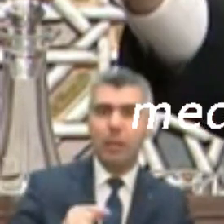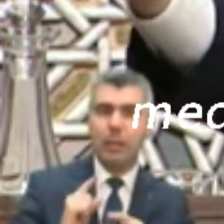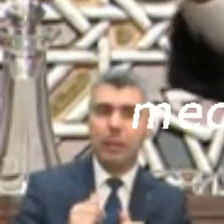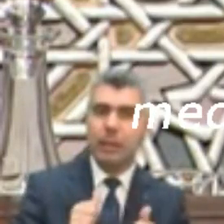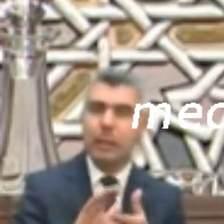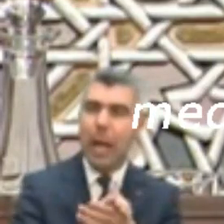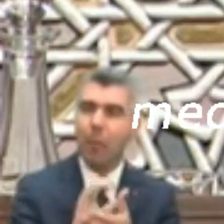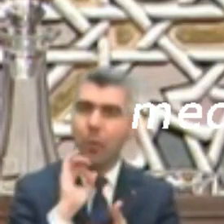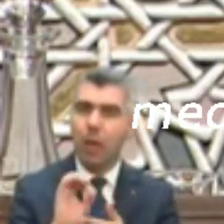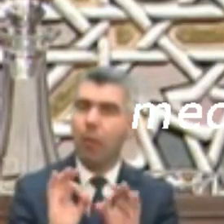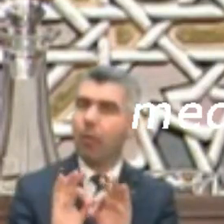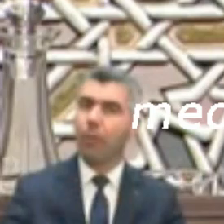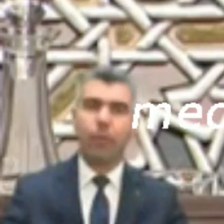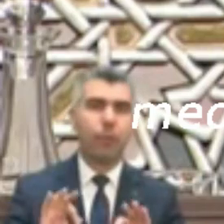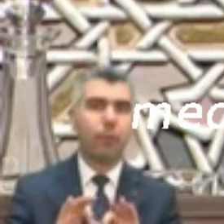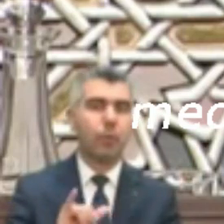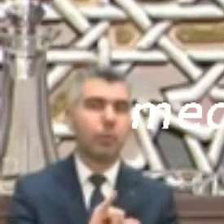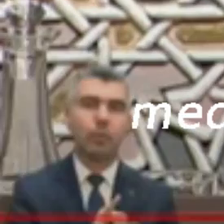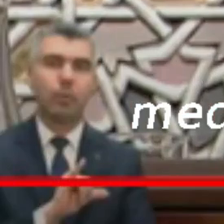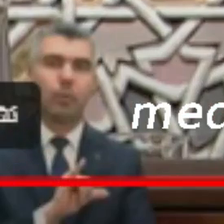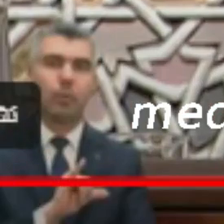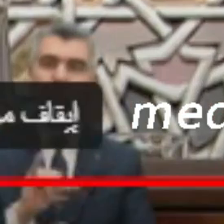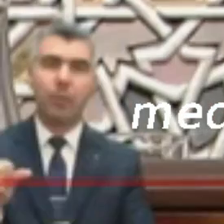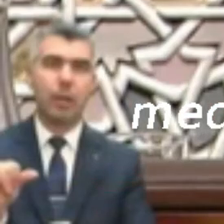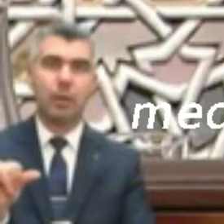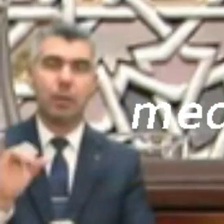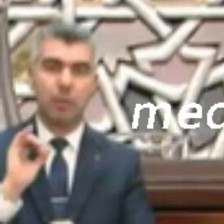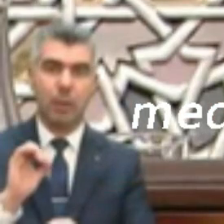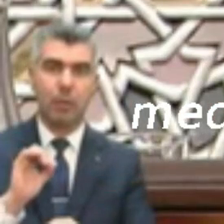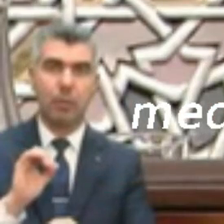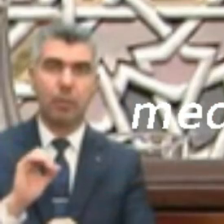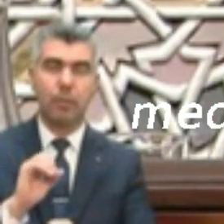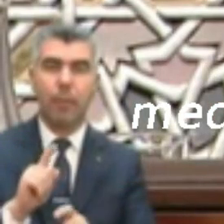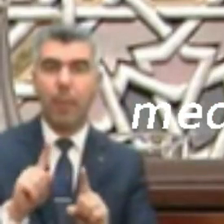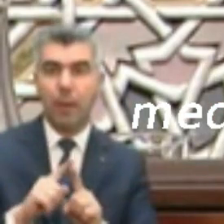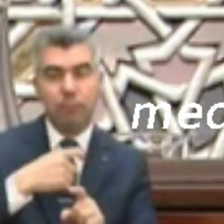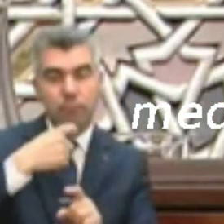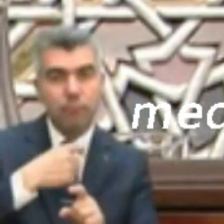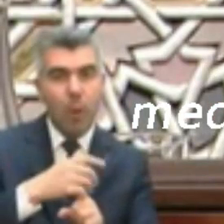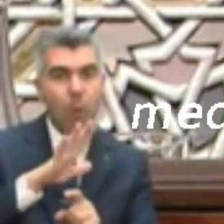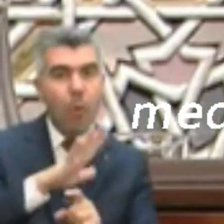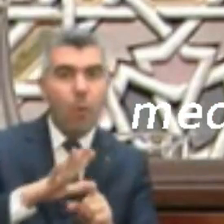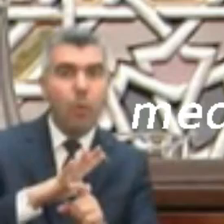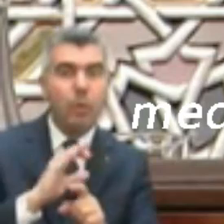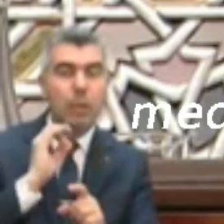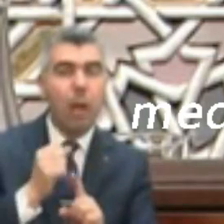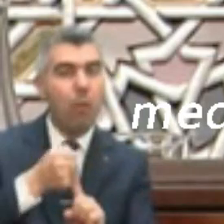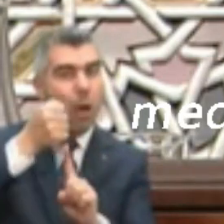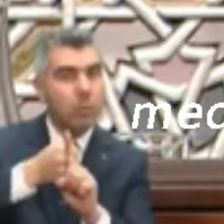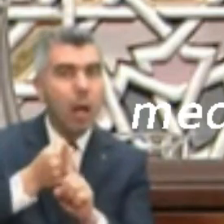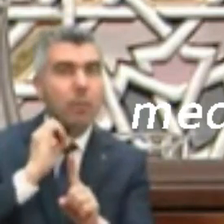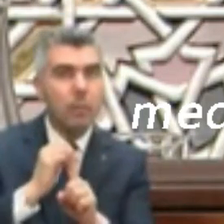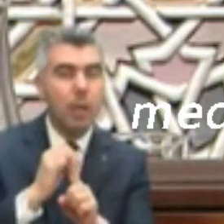ماشي ديالي، غادي نكونوا حنا حتى حنا كنبذلوا مجهود